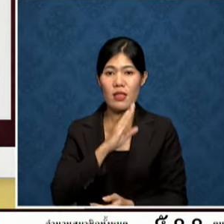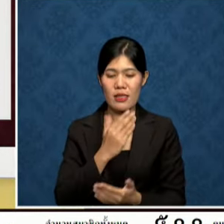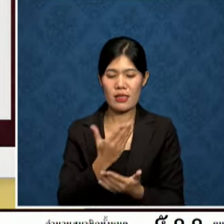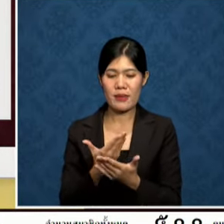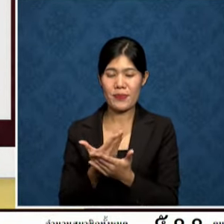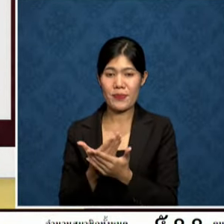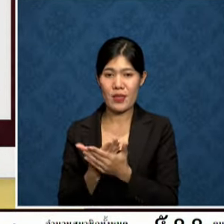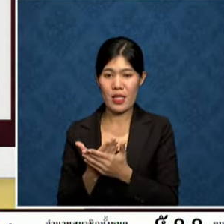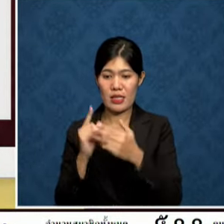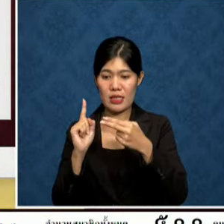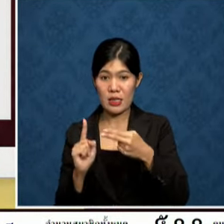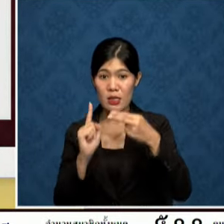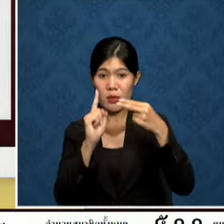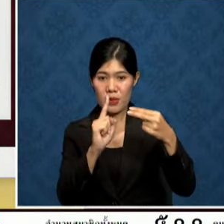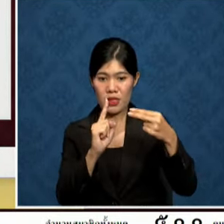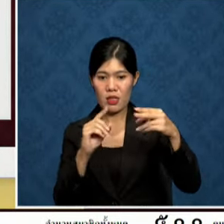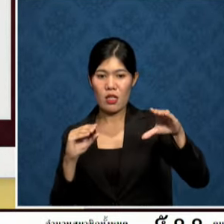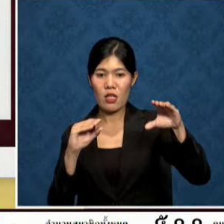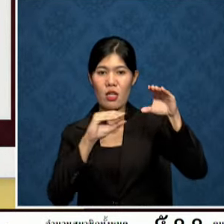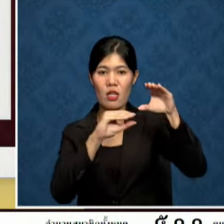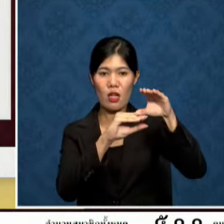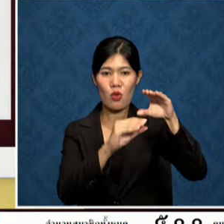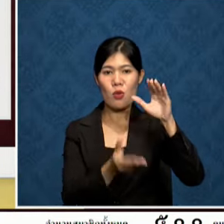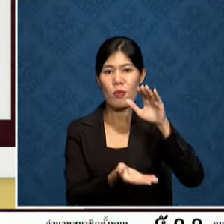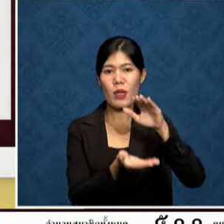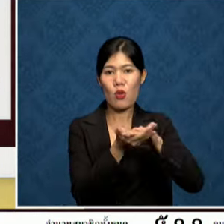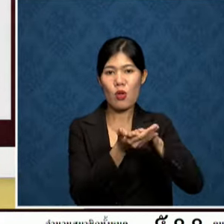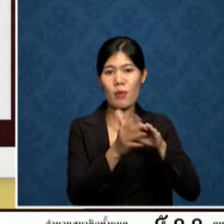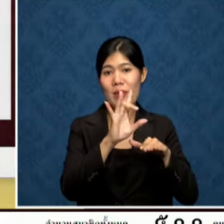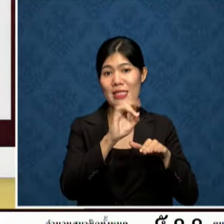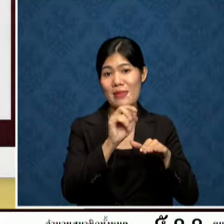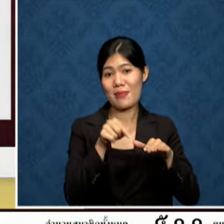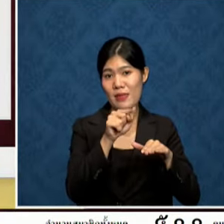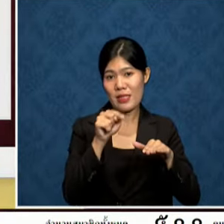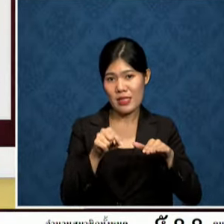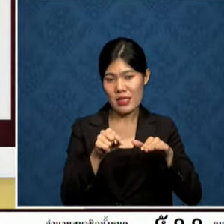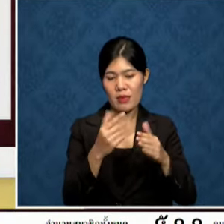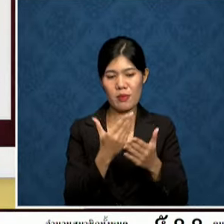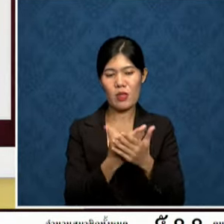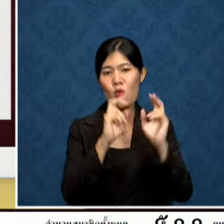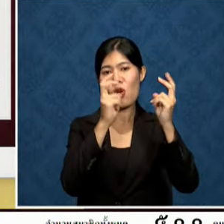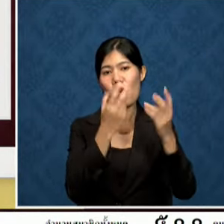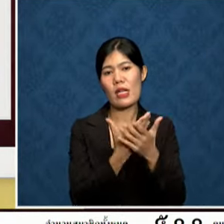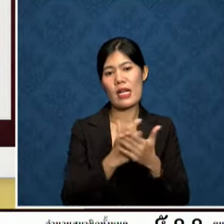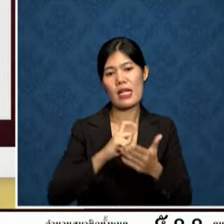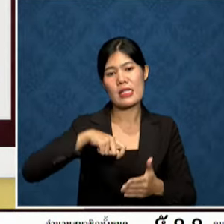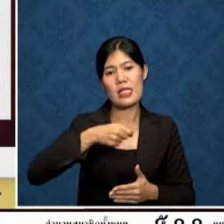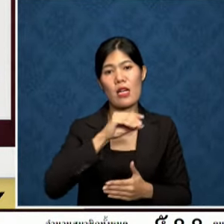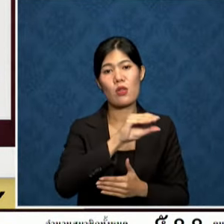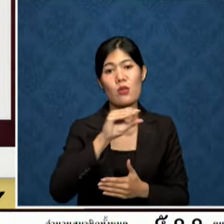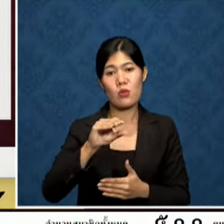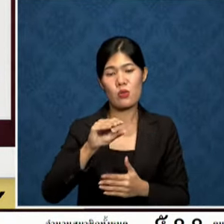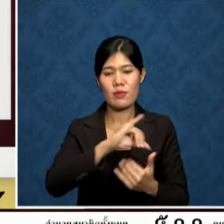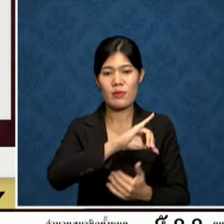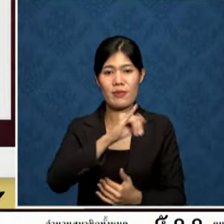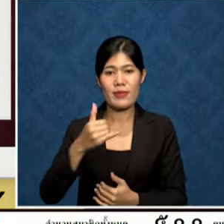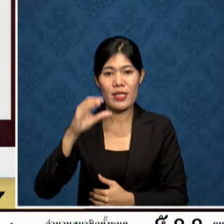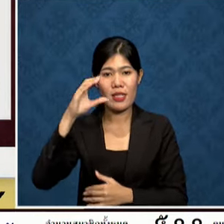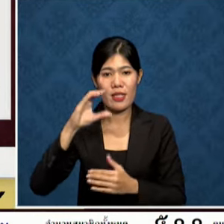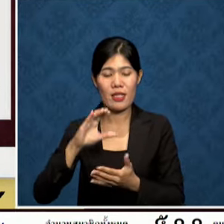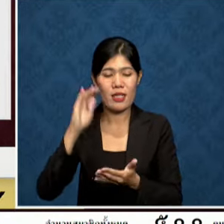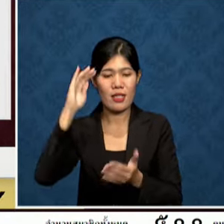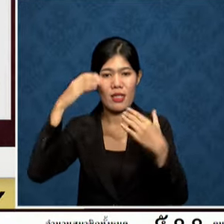ดิจิ walletเข้าไป 80%เพื่อทำให้รายจ่ายลงทุนเนี่ยมันดูโปร่งมันดูดีเนี่ยรัฐบาลอาจจะไปจงใจตัดงบ